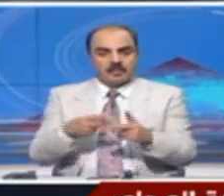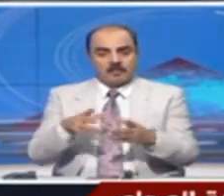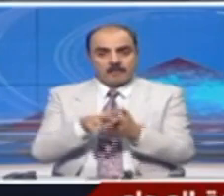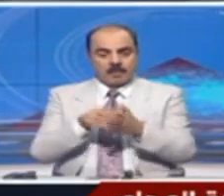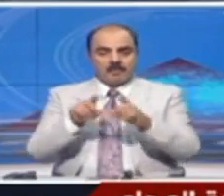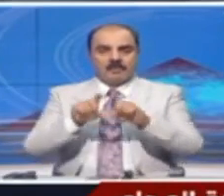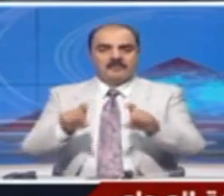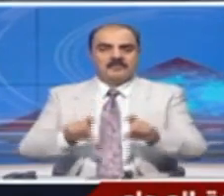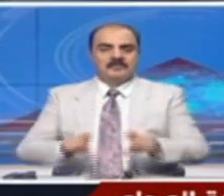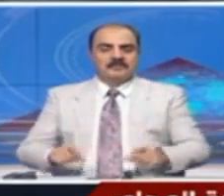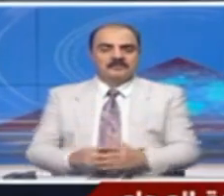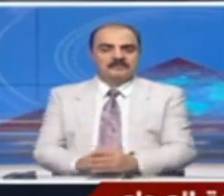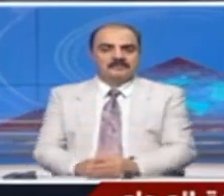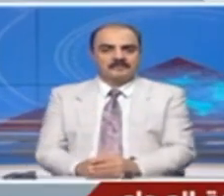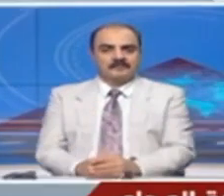البداية بأهم العناوين.